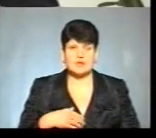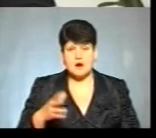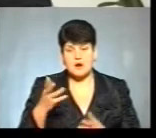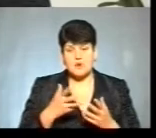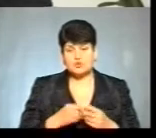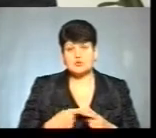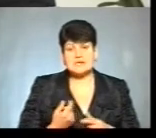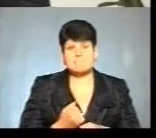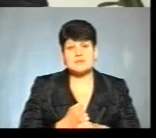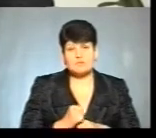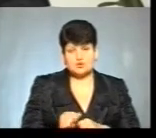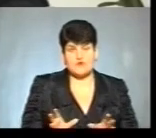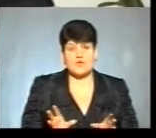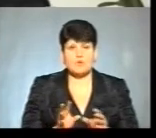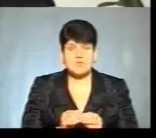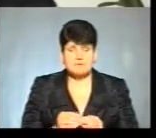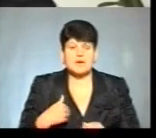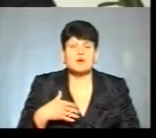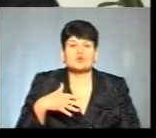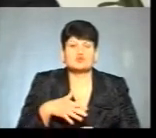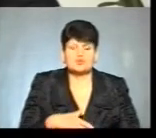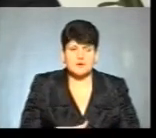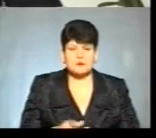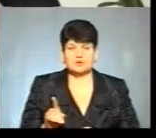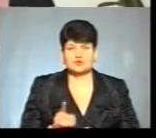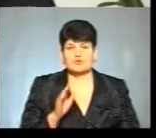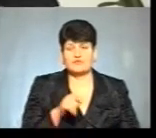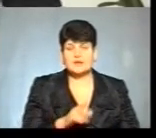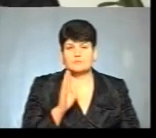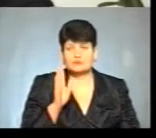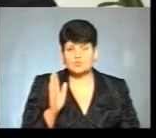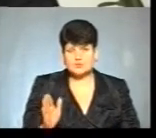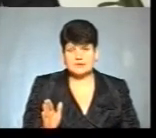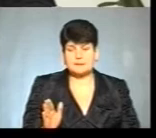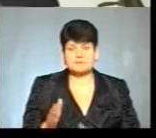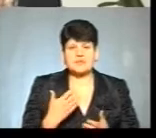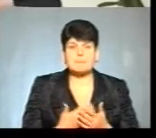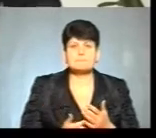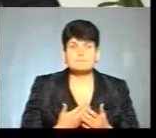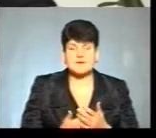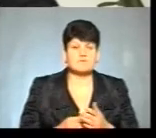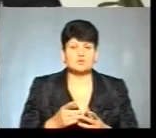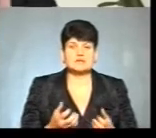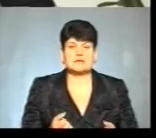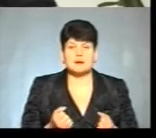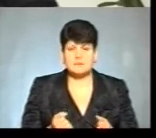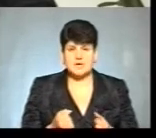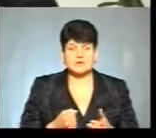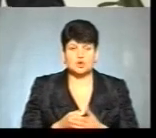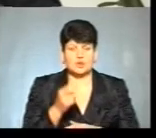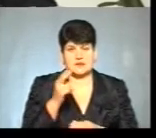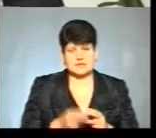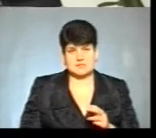буде примусове певне об'єднання, тому що ми розуміємо, що він буде, скажімо, як приклад кажу, він це буде тримати абсолютно до самого